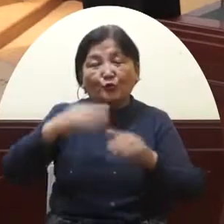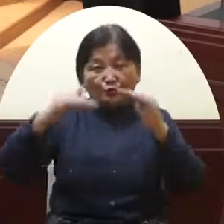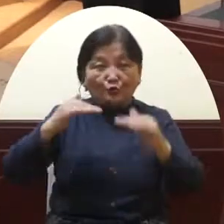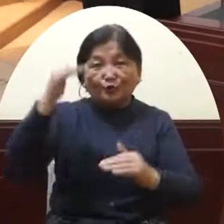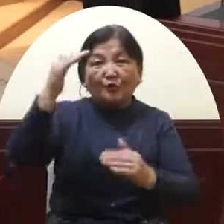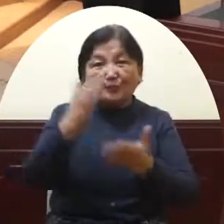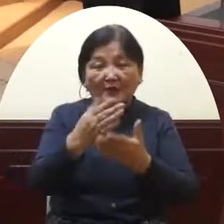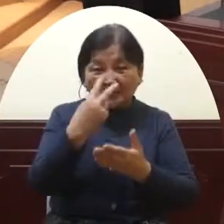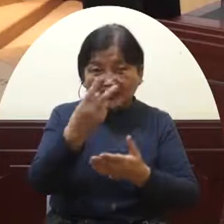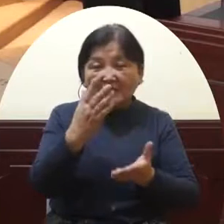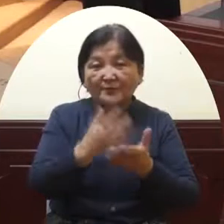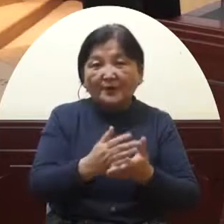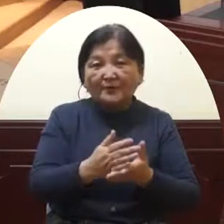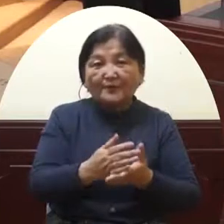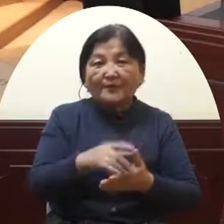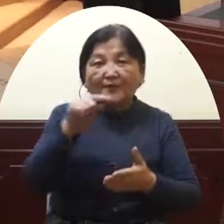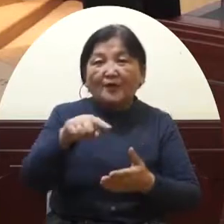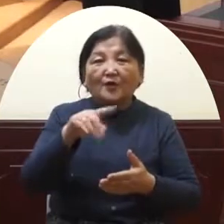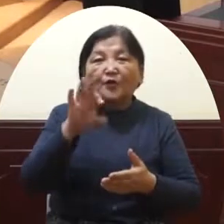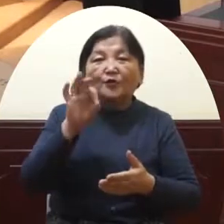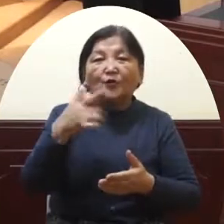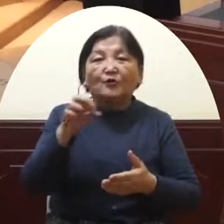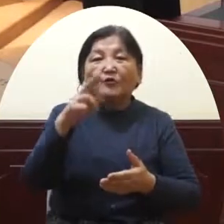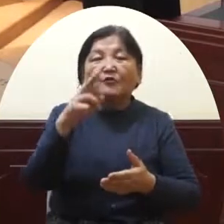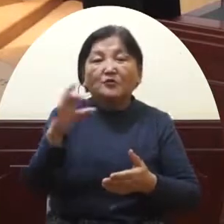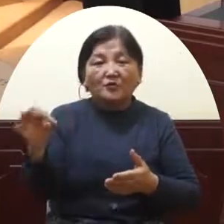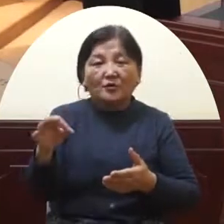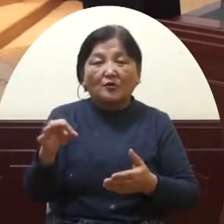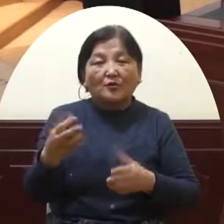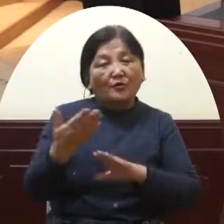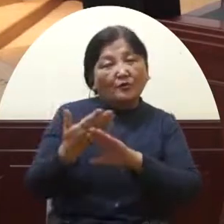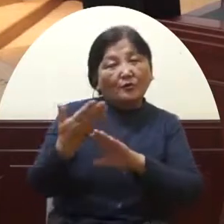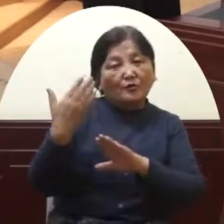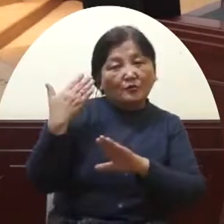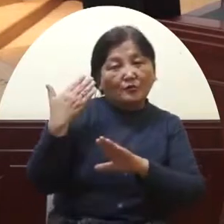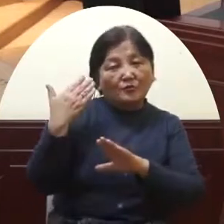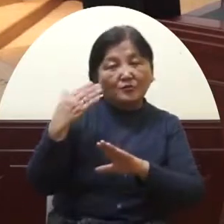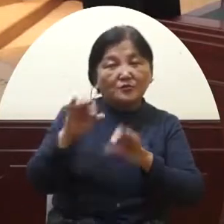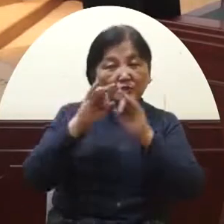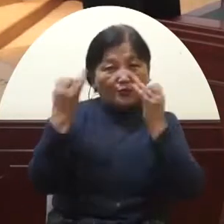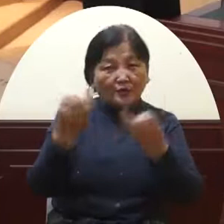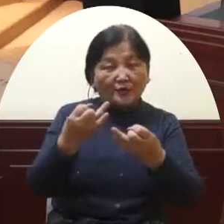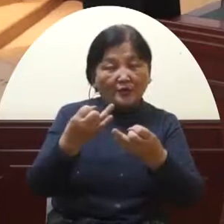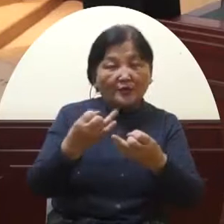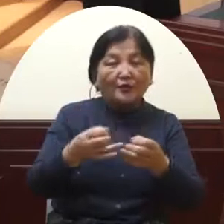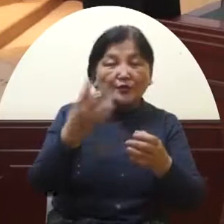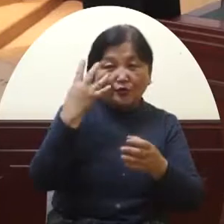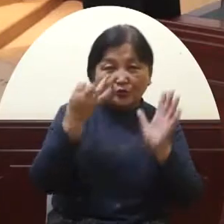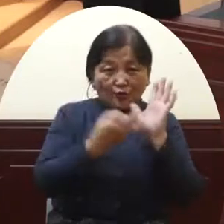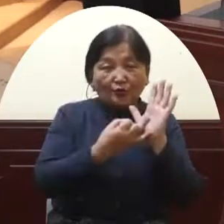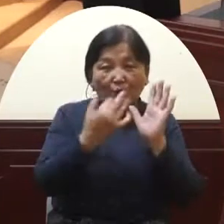Энэ тогтолцоон чинь одоо ингээд бид нар чинь одоо ингээд өнгөрсөн парламентын сонгууль 7 удаагийн